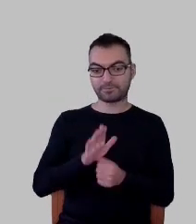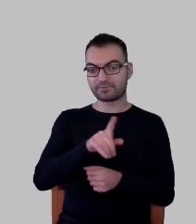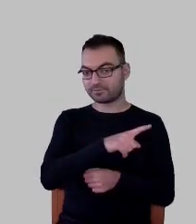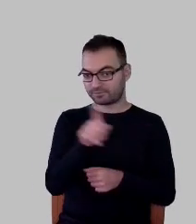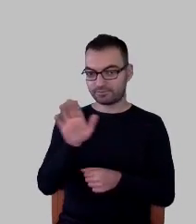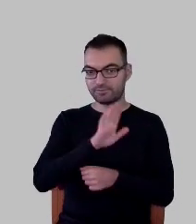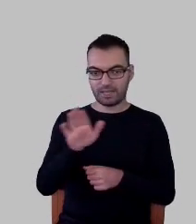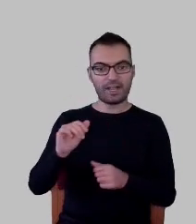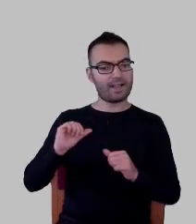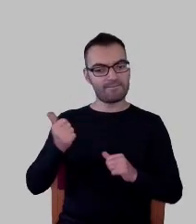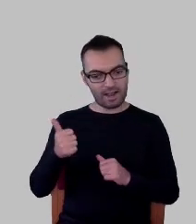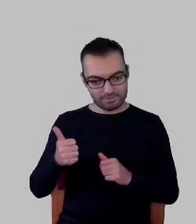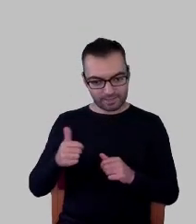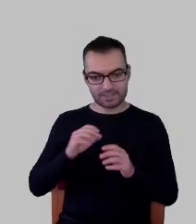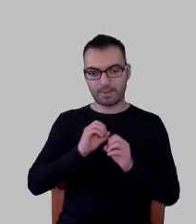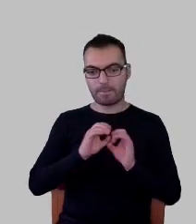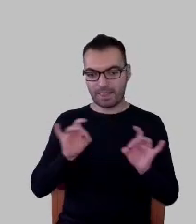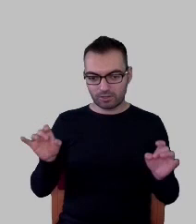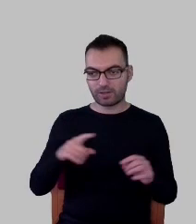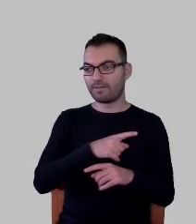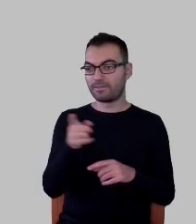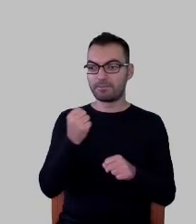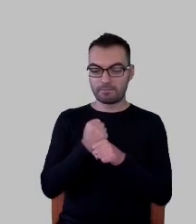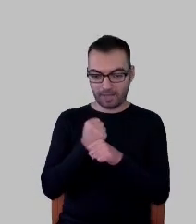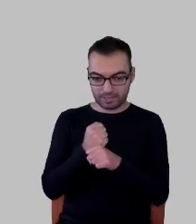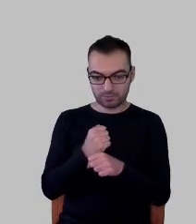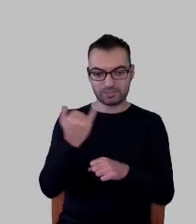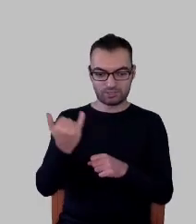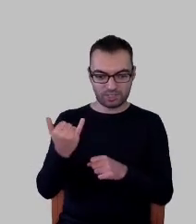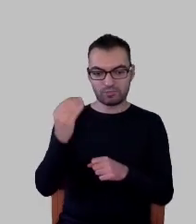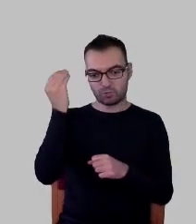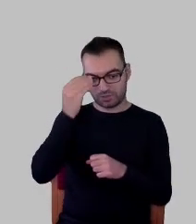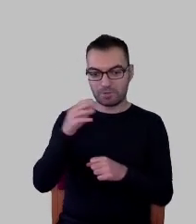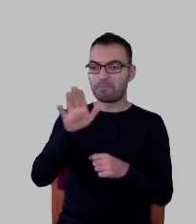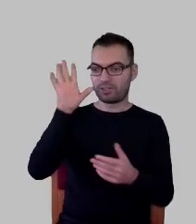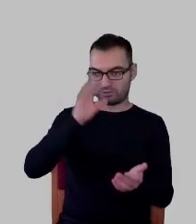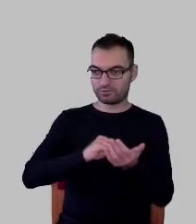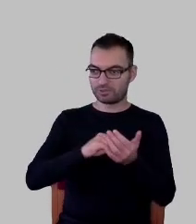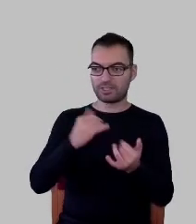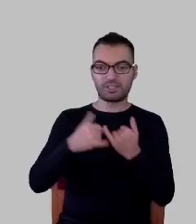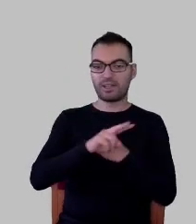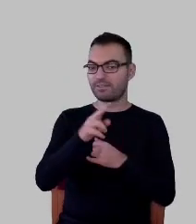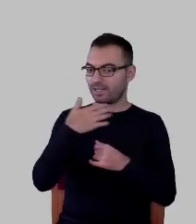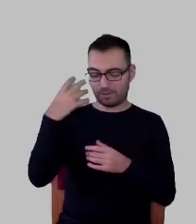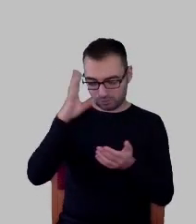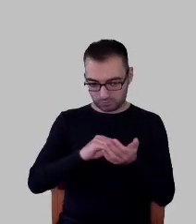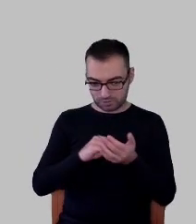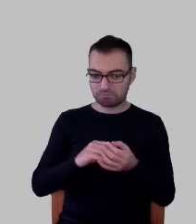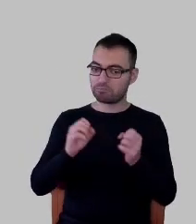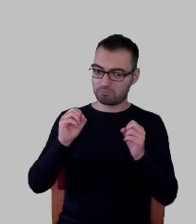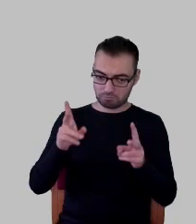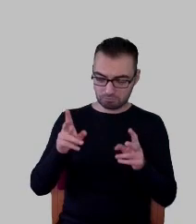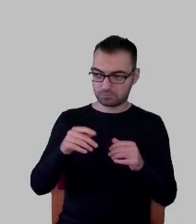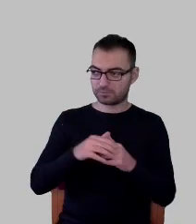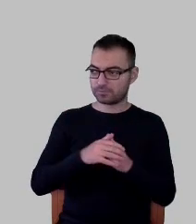państwo kwalifikacje pedagogiczne, pracujecie z uczniami, to jest też wasze doświadczenie. Jeżeli tego doświadczenia nie macie, to w pracy z uczniem,